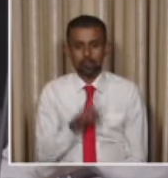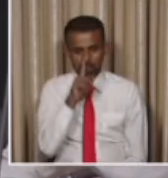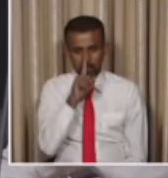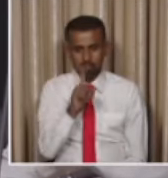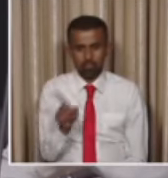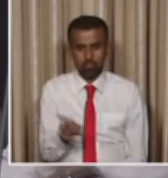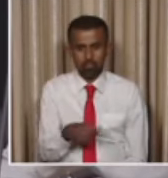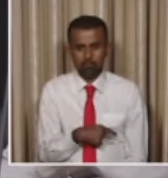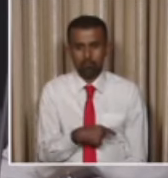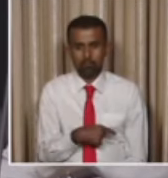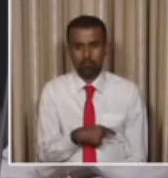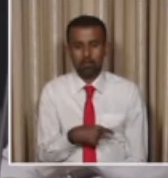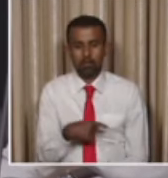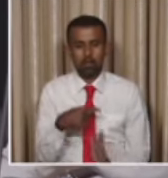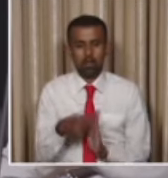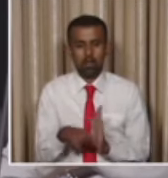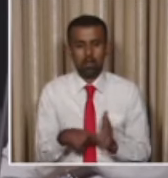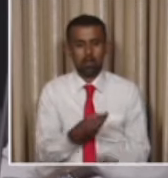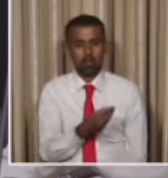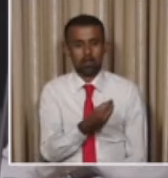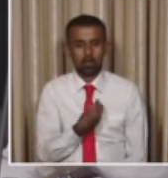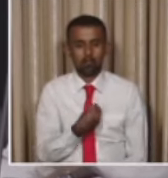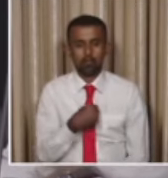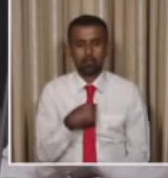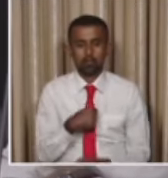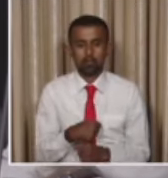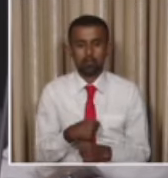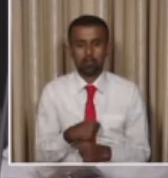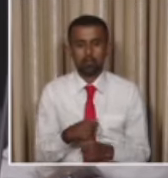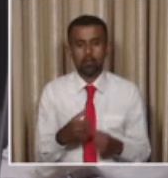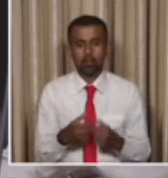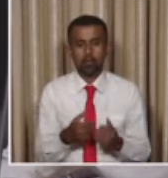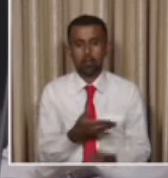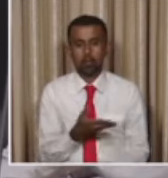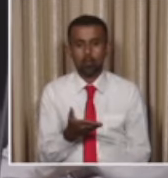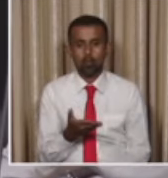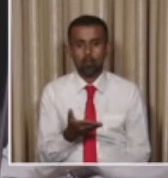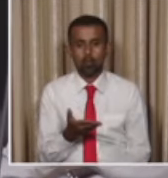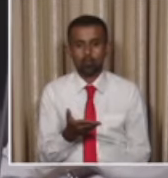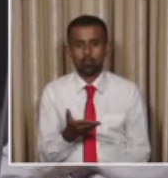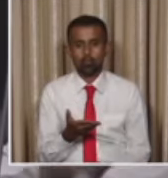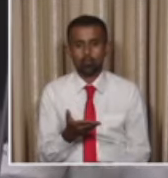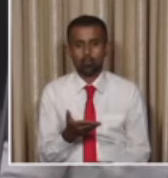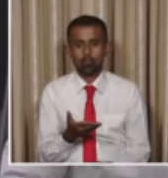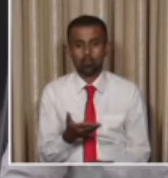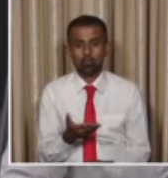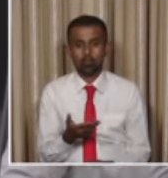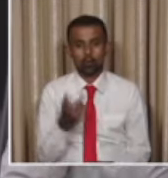දවසකට ලංකාවට ලැබෙන්නේ ආණ්ඩුව කාගේ තිබුණා කාටවත් සුරබිදනක් නැහැ,